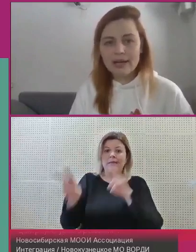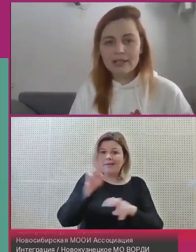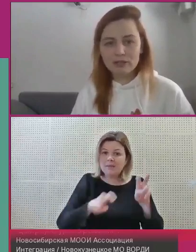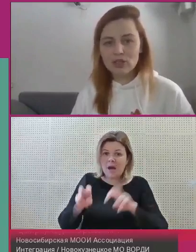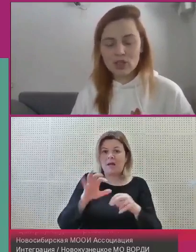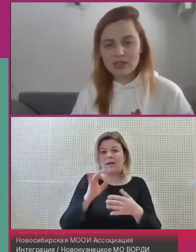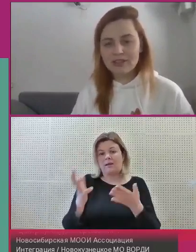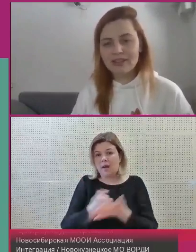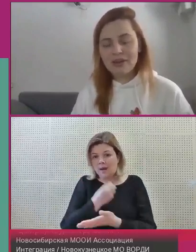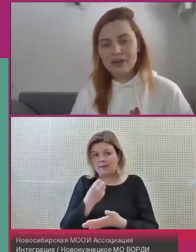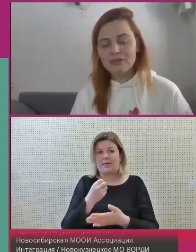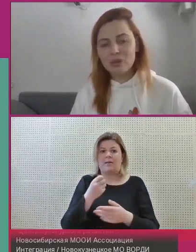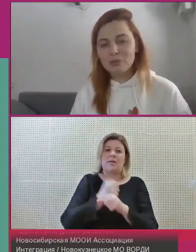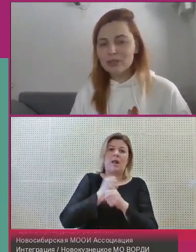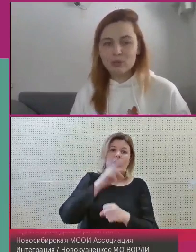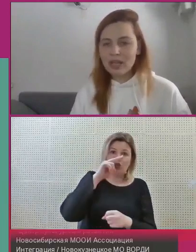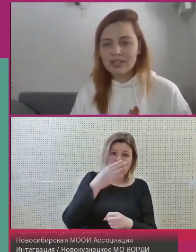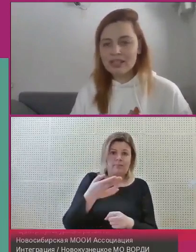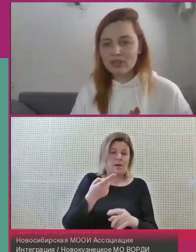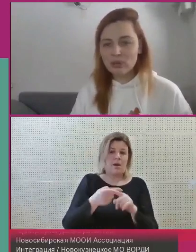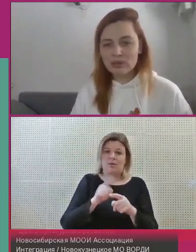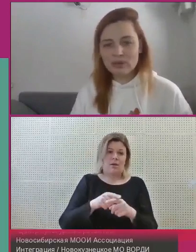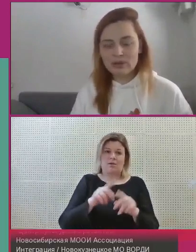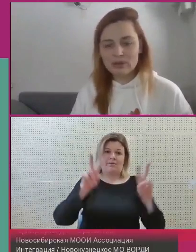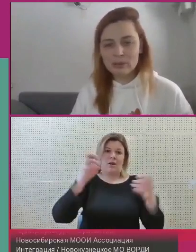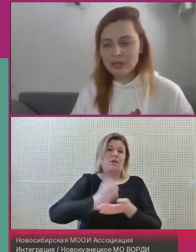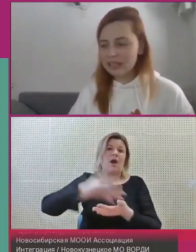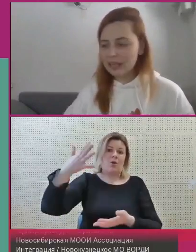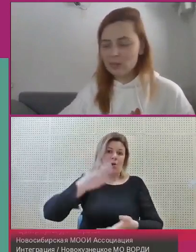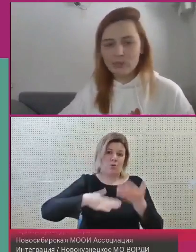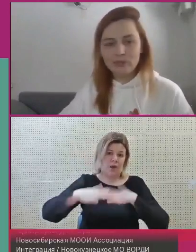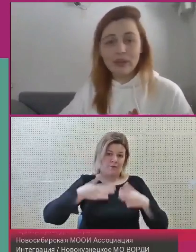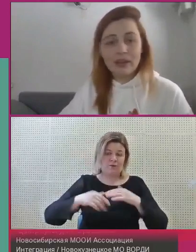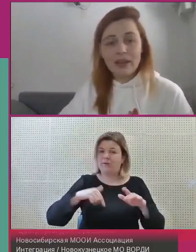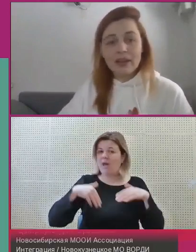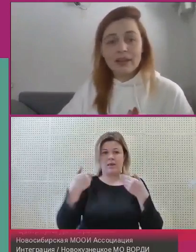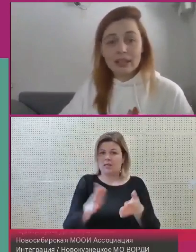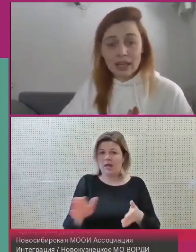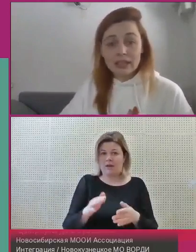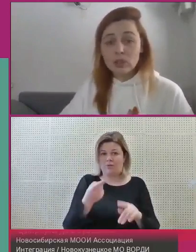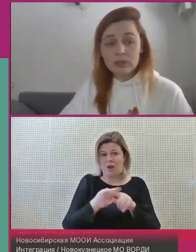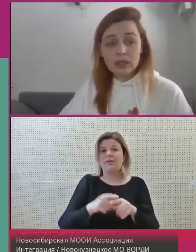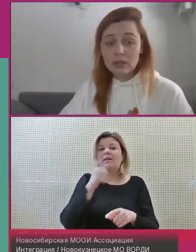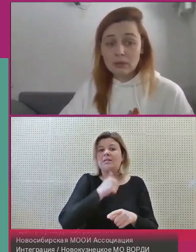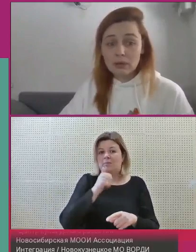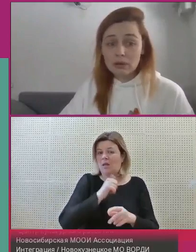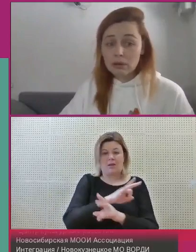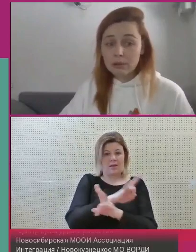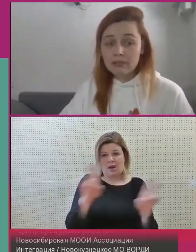такое, моральное, физическое. Вот, поэтому я не советую этого испытать никому. Итак,